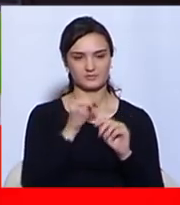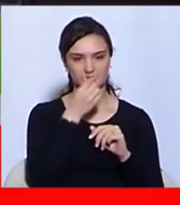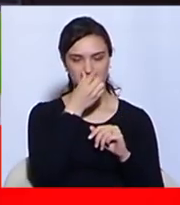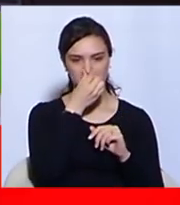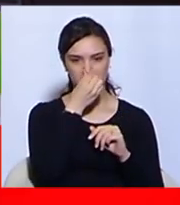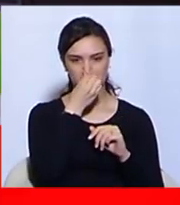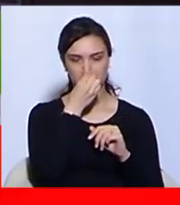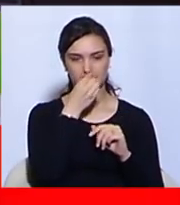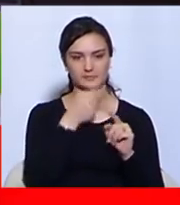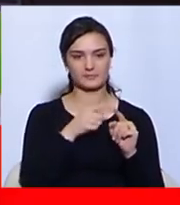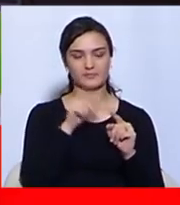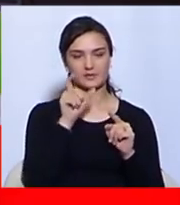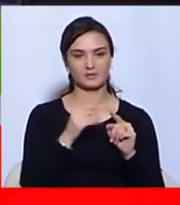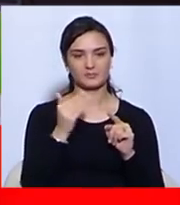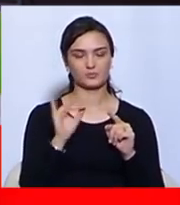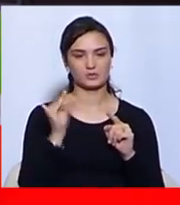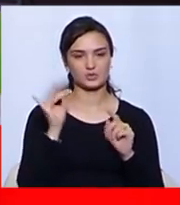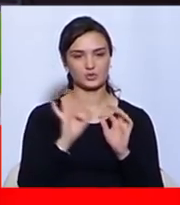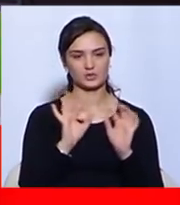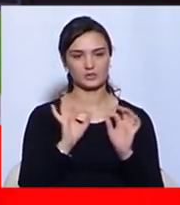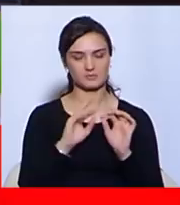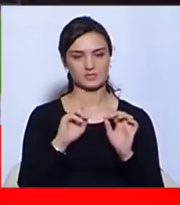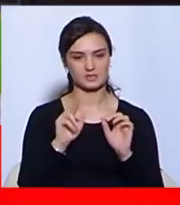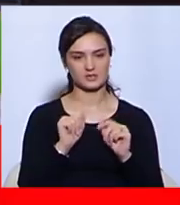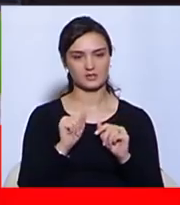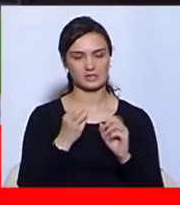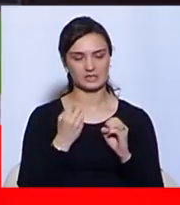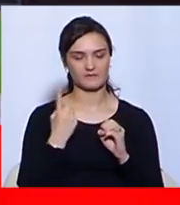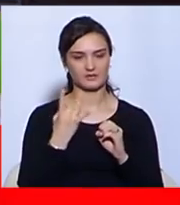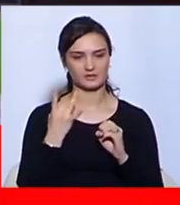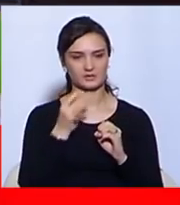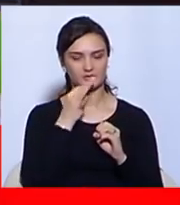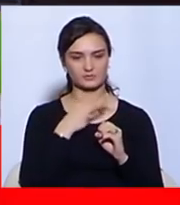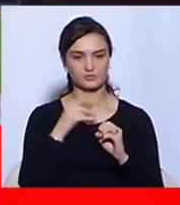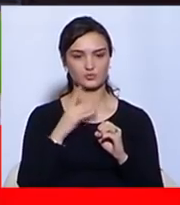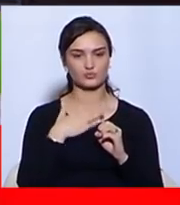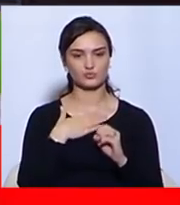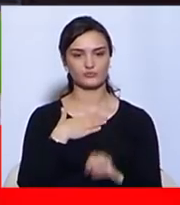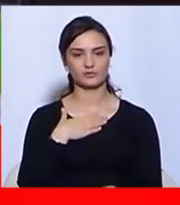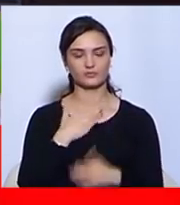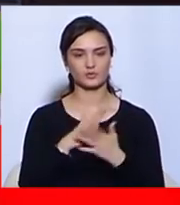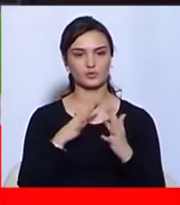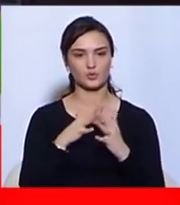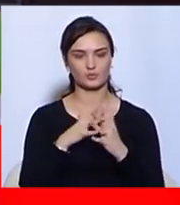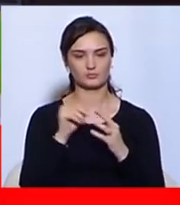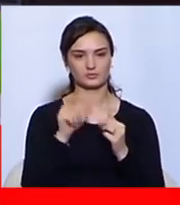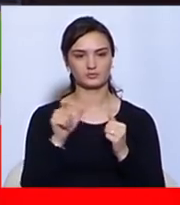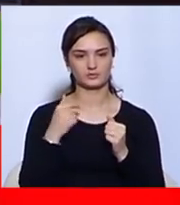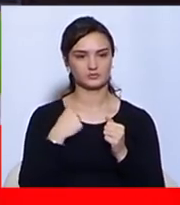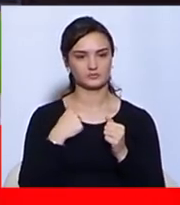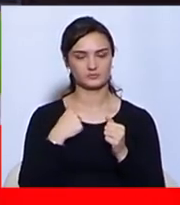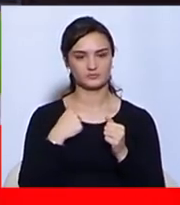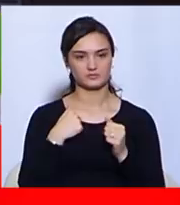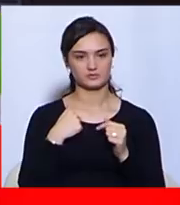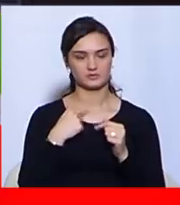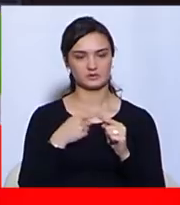გულისხმობს, ადამიანურ ისტორიებს და კიდევ ერთხელ შეგვახსენებს, რომ თითოეული ჩვენგანი ვართ ომის თაობა, ჩვენ არ